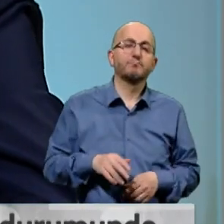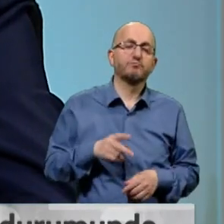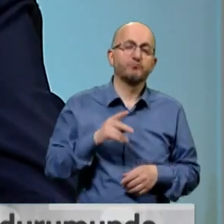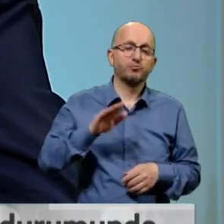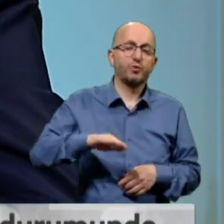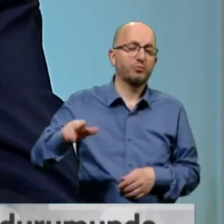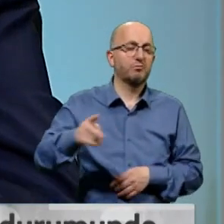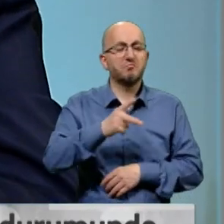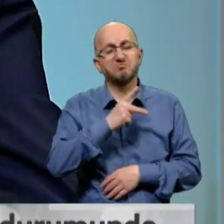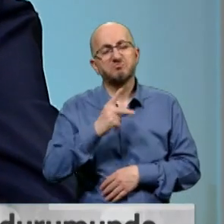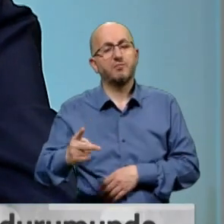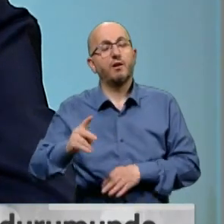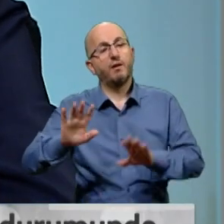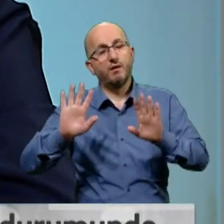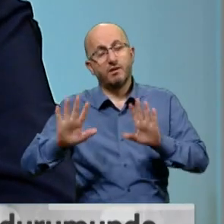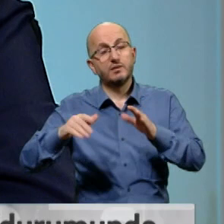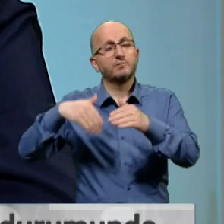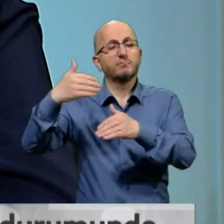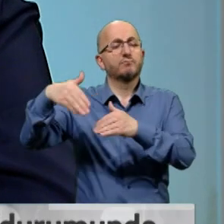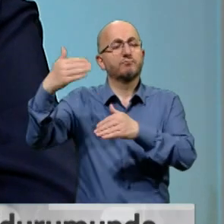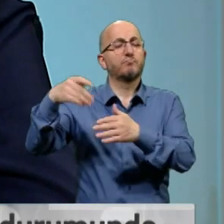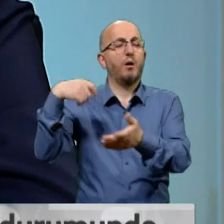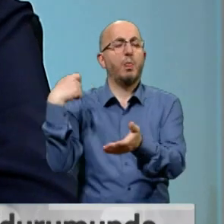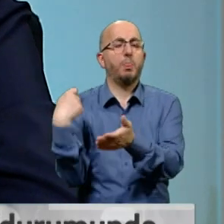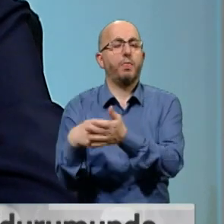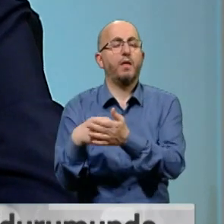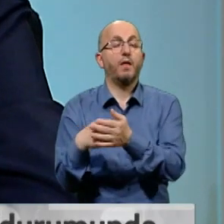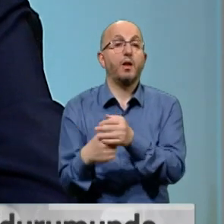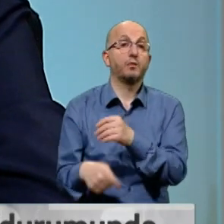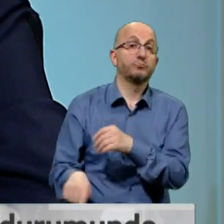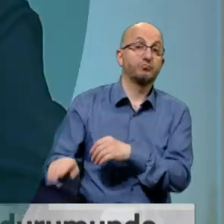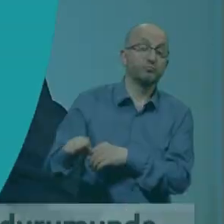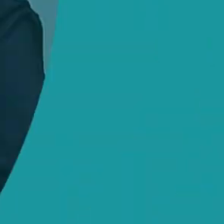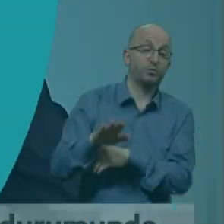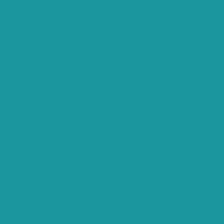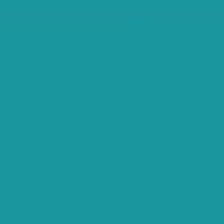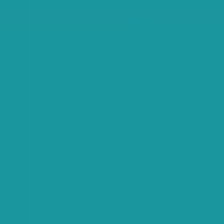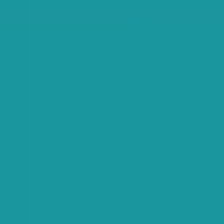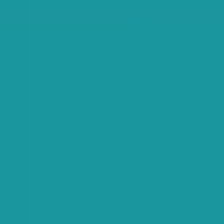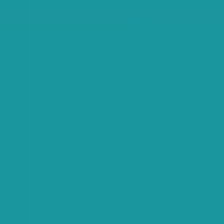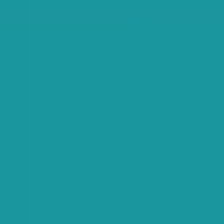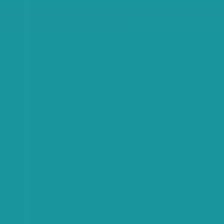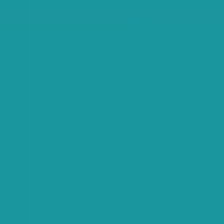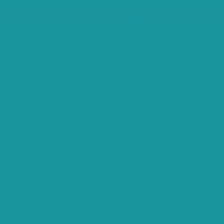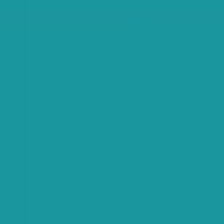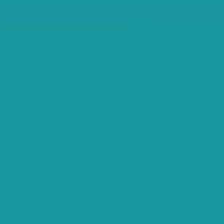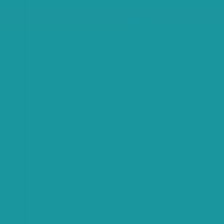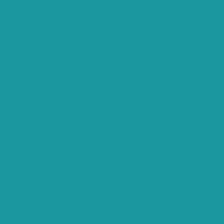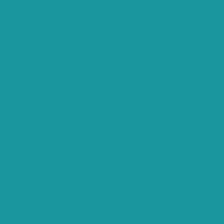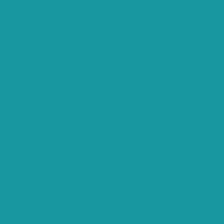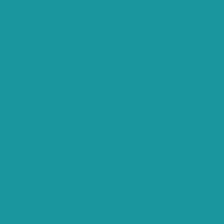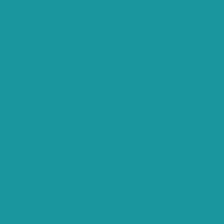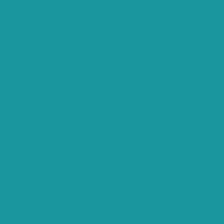çocuklara veriliyorsa Onlara gelecek yatırımı için o takdirde Bunlar çocukların olur ama çocuklar zekat vermekle mükellef